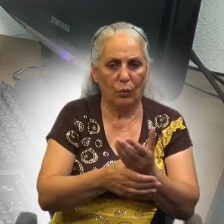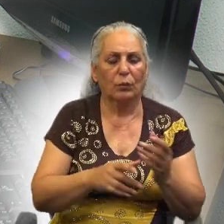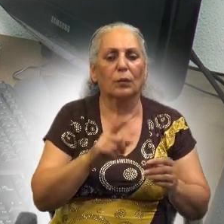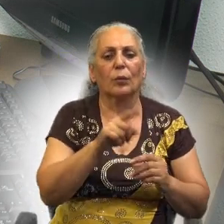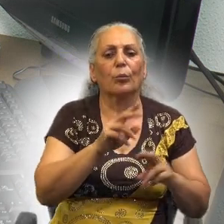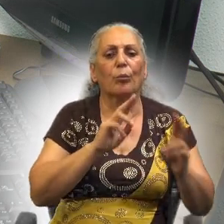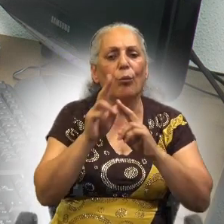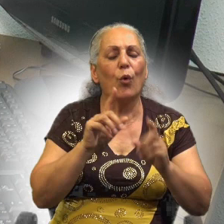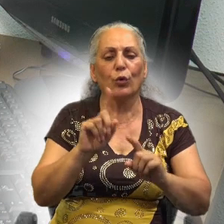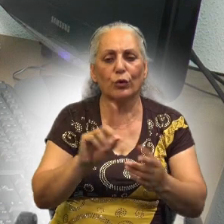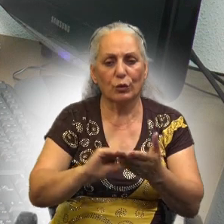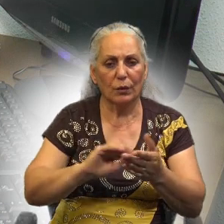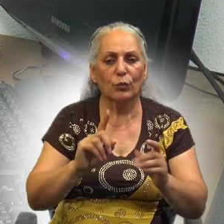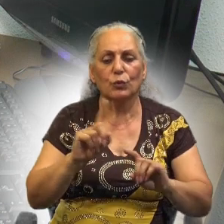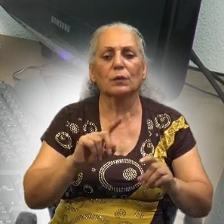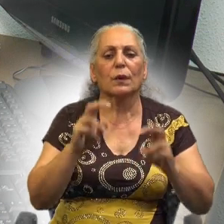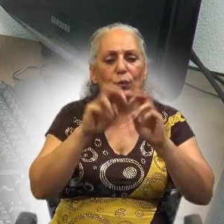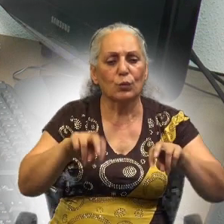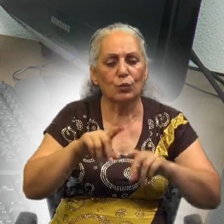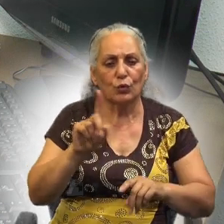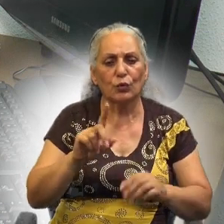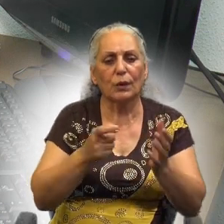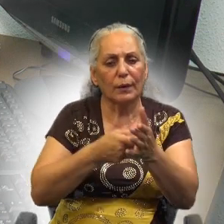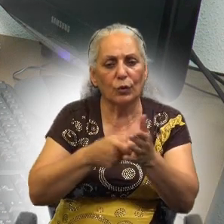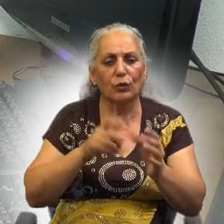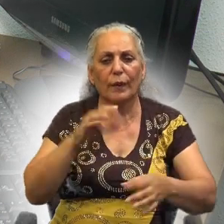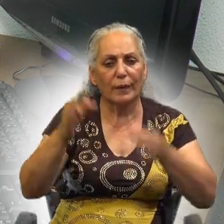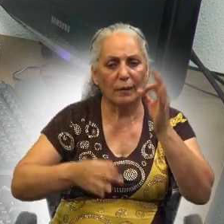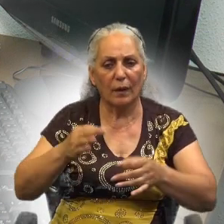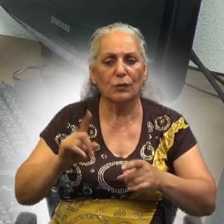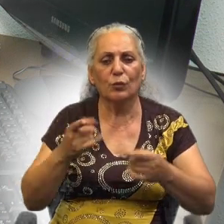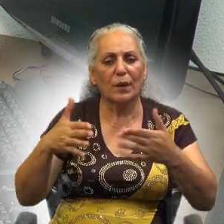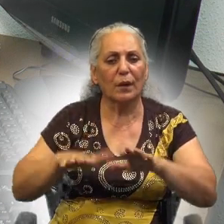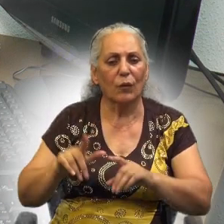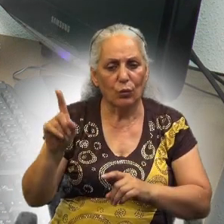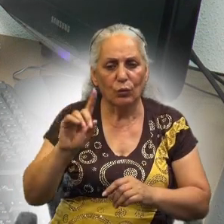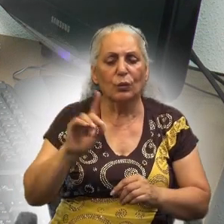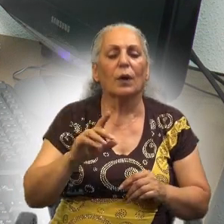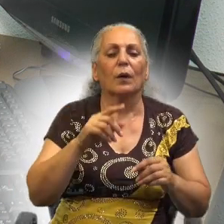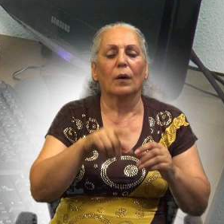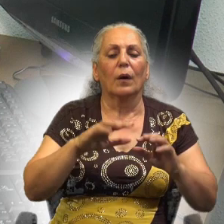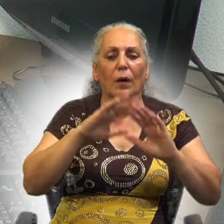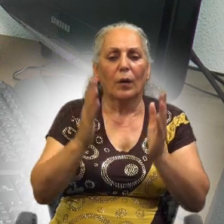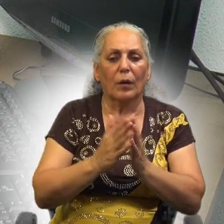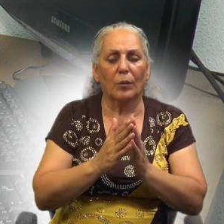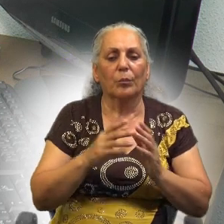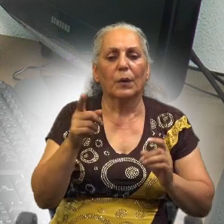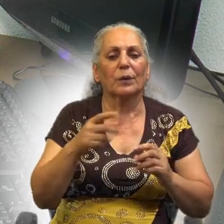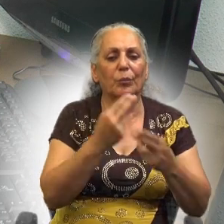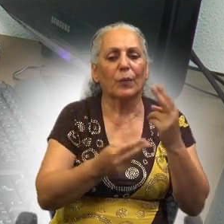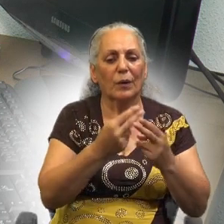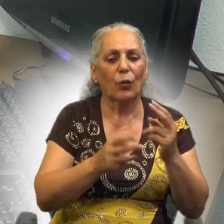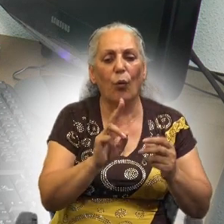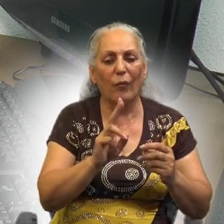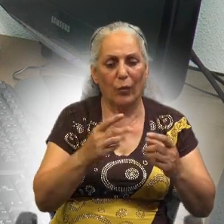քննություն իրականացնող մարմիններին, օրինակ հետաքննության մարմնին, քննիչին, դատախազին կամ դատարանին, այս պարագայում վարչակազմը, իրեն կալանքի տակ